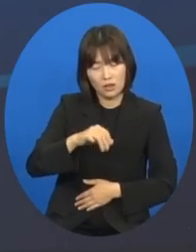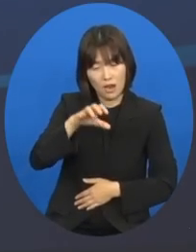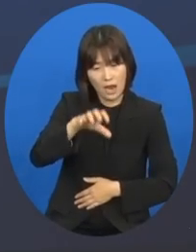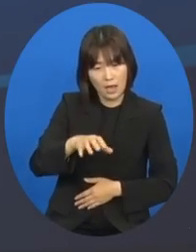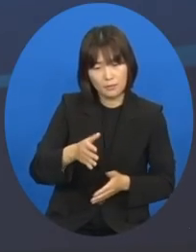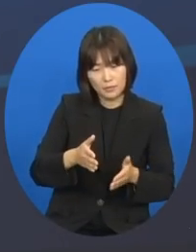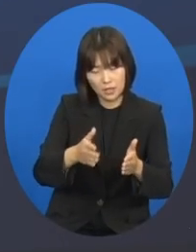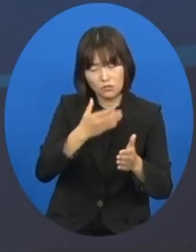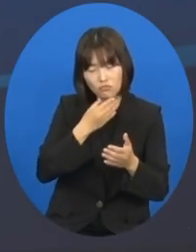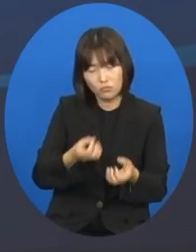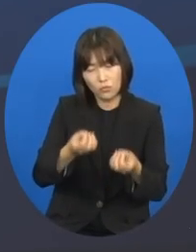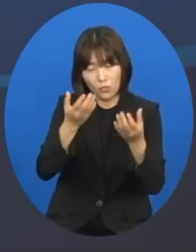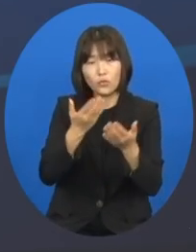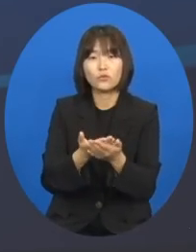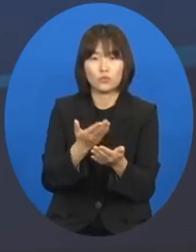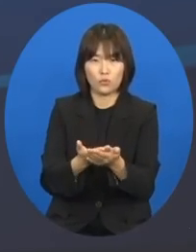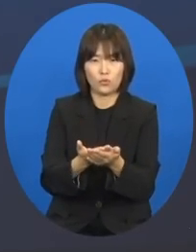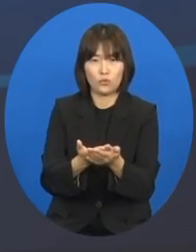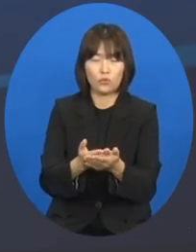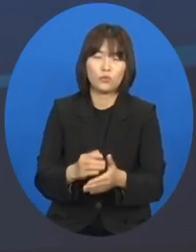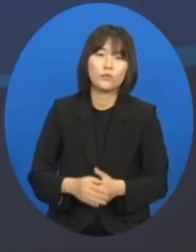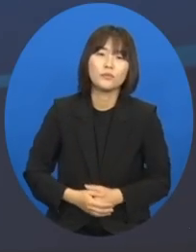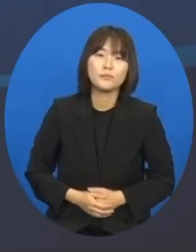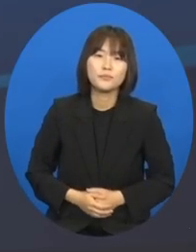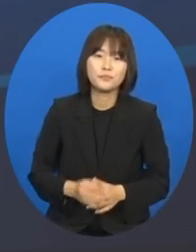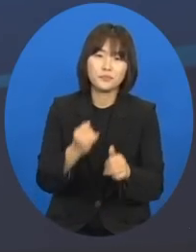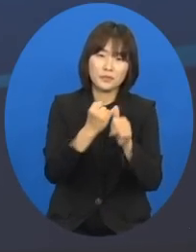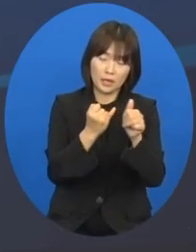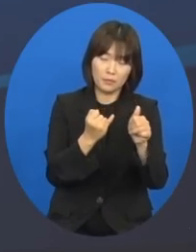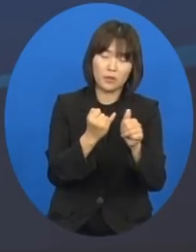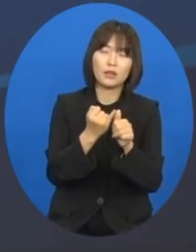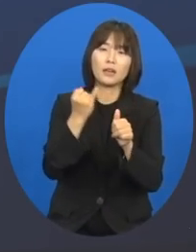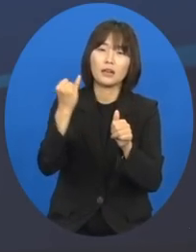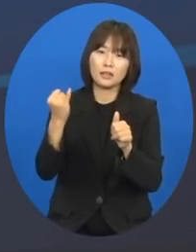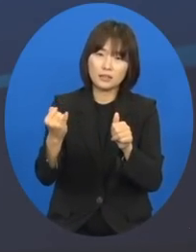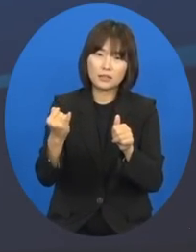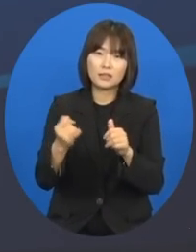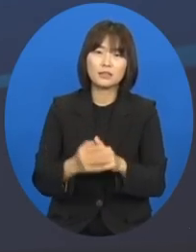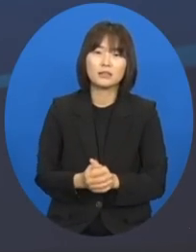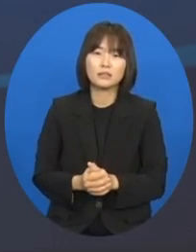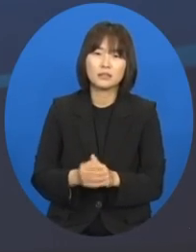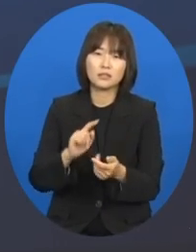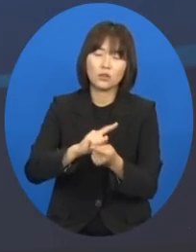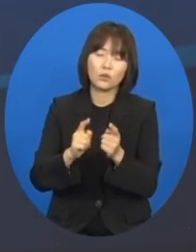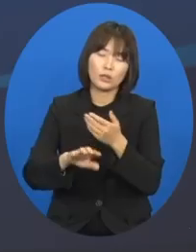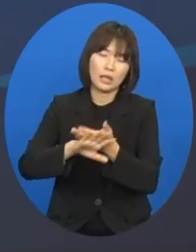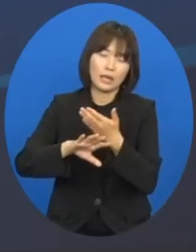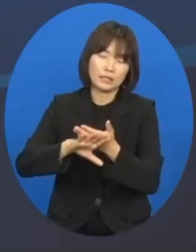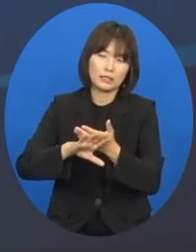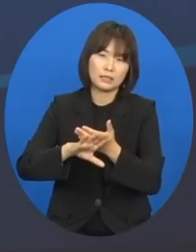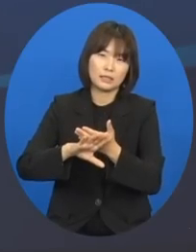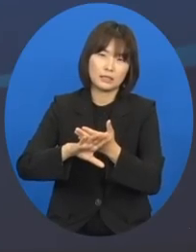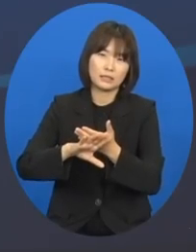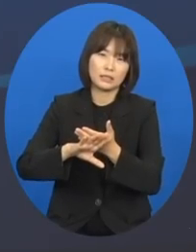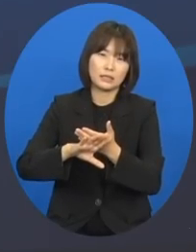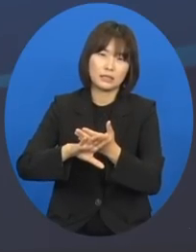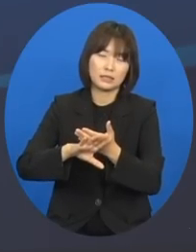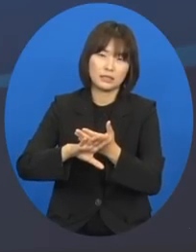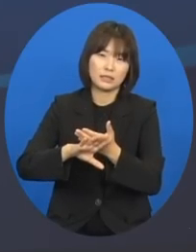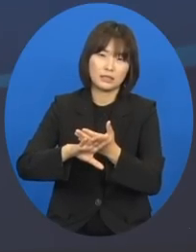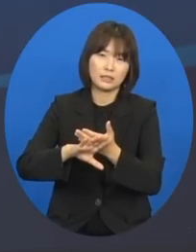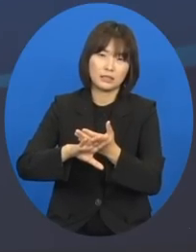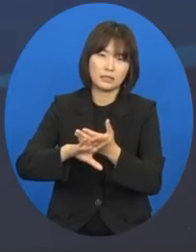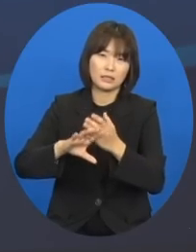축복하여 주시옵소서 남편과 아내 서로가 다른 행성에서 왔다고 이야기할 정도로